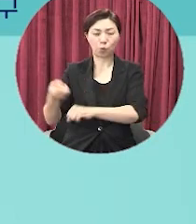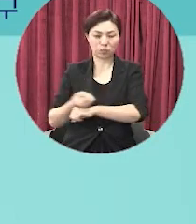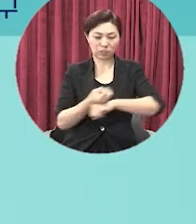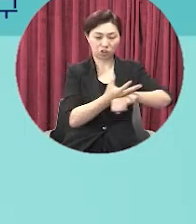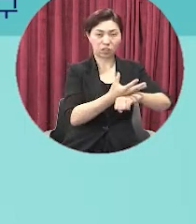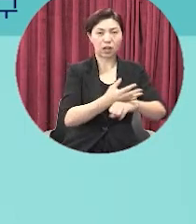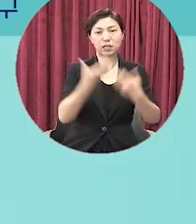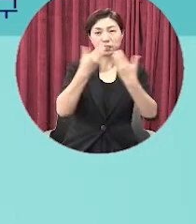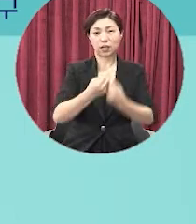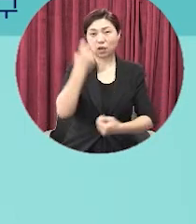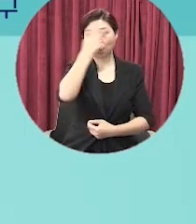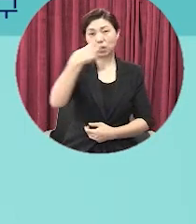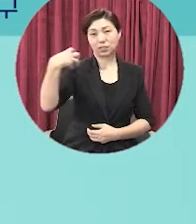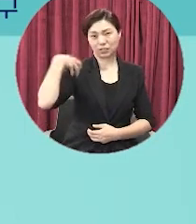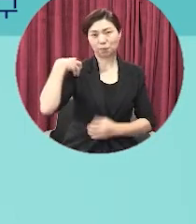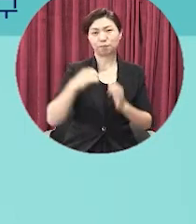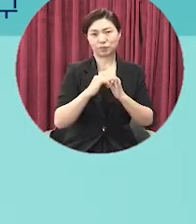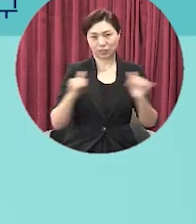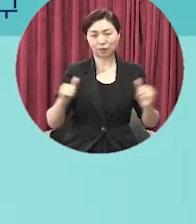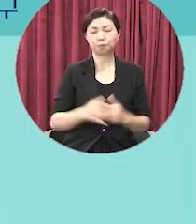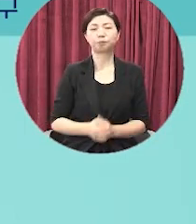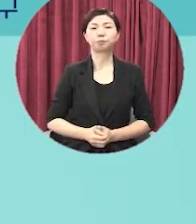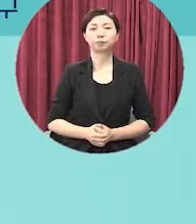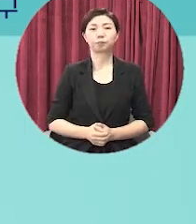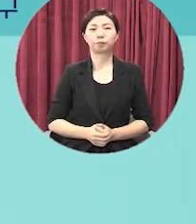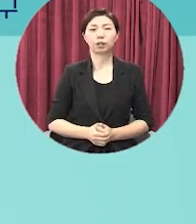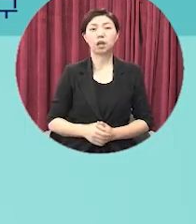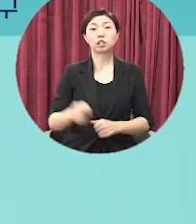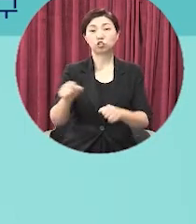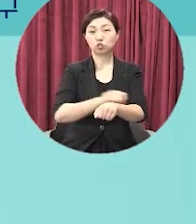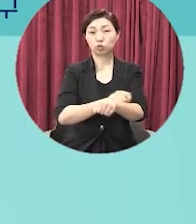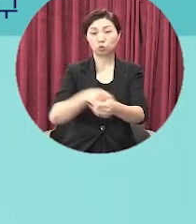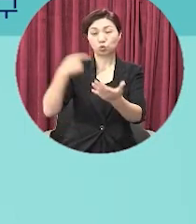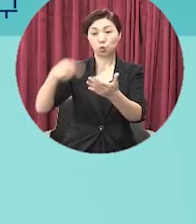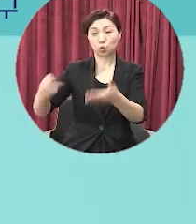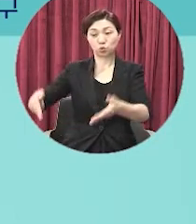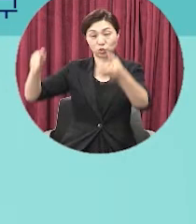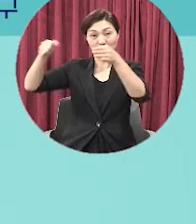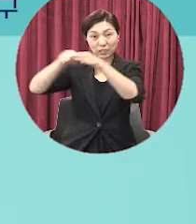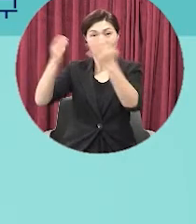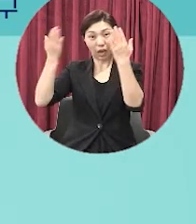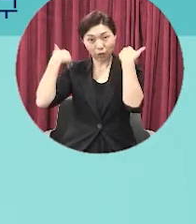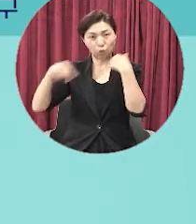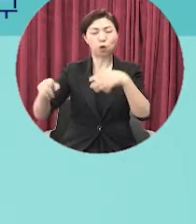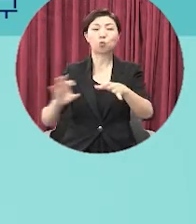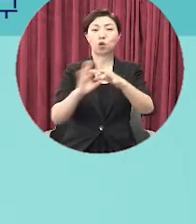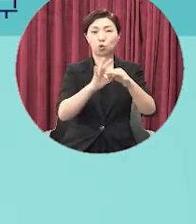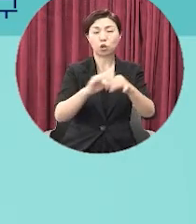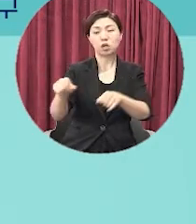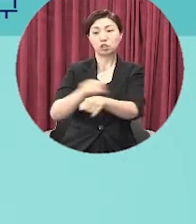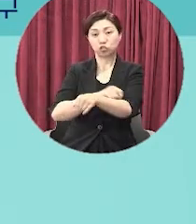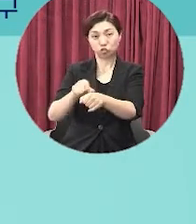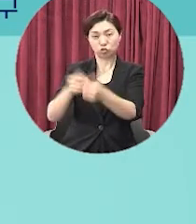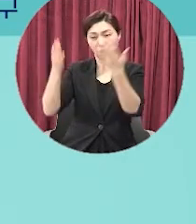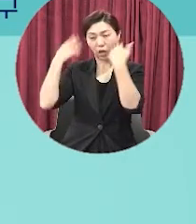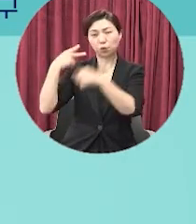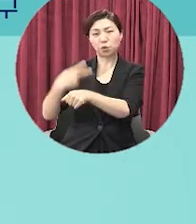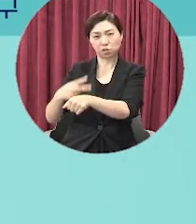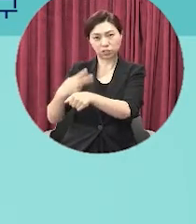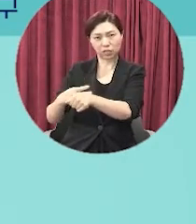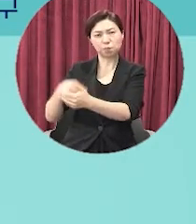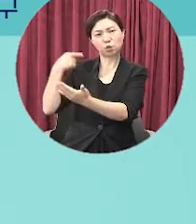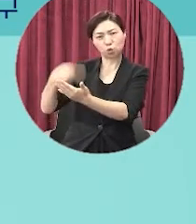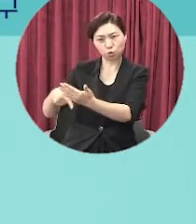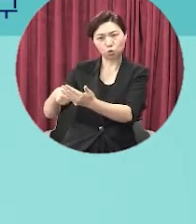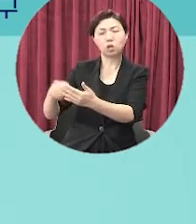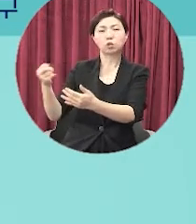됩니다 교육과 양계 특수교육 지원 기관과 협력을 하고 특사 급 교사와 정보 비율 그리고 특수 교사 교육을 할 수